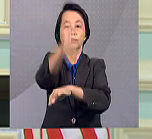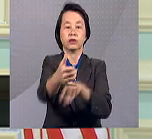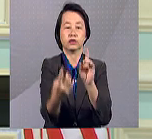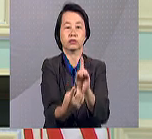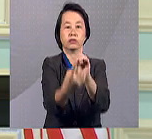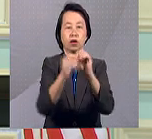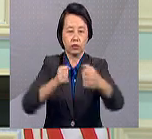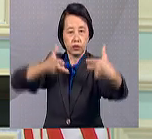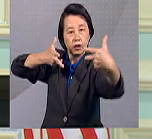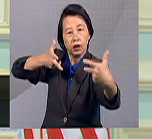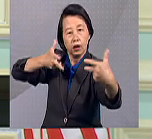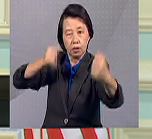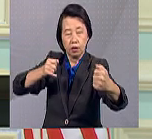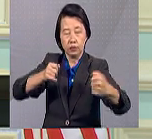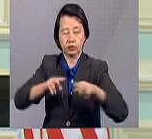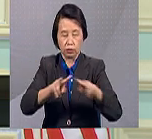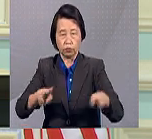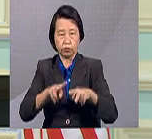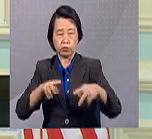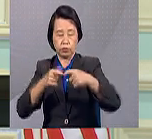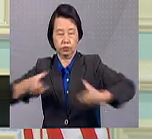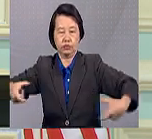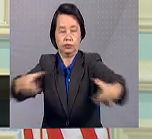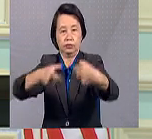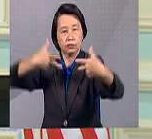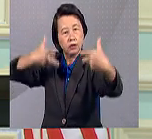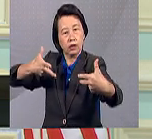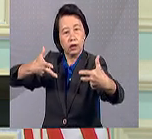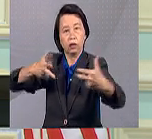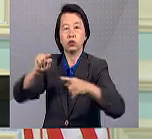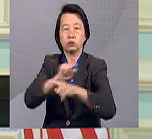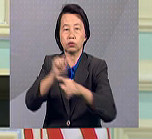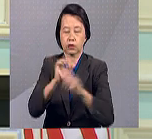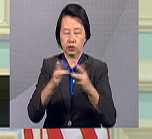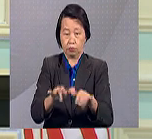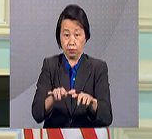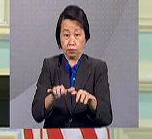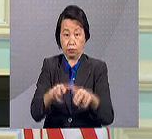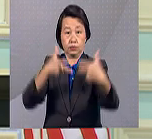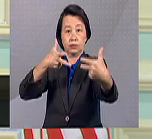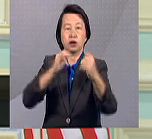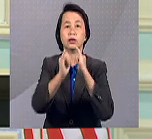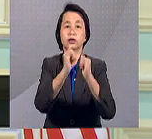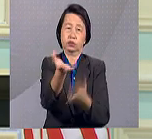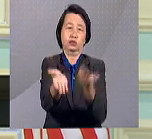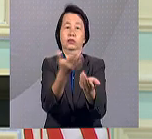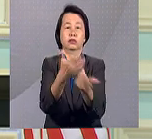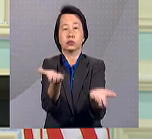Boleh Skype, boleh buat video conferencing dan sebagainya. Gunakan maya untuk interview. Jadi saya